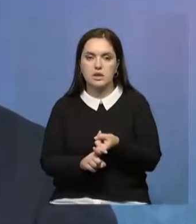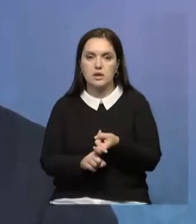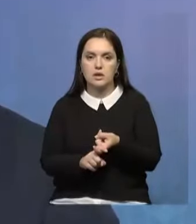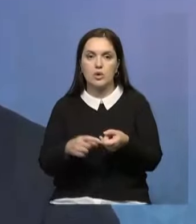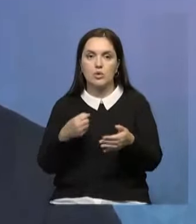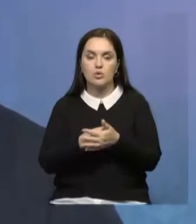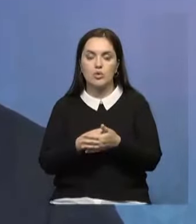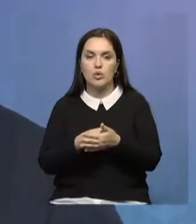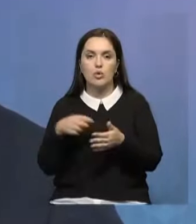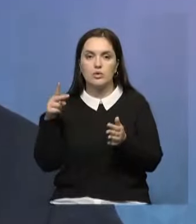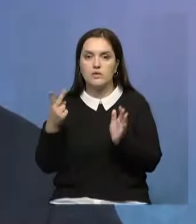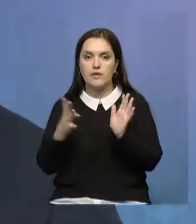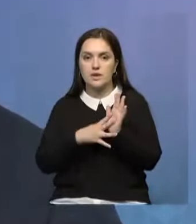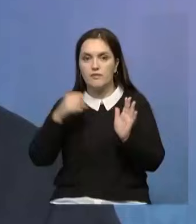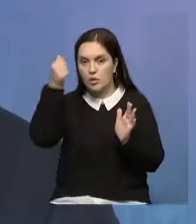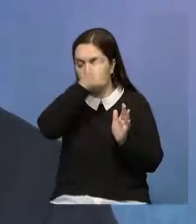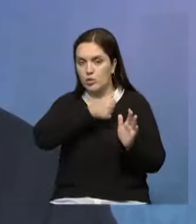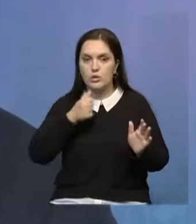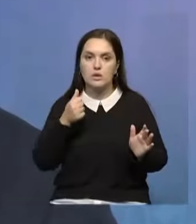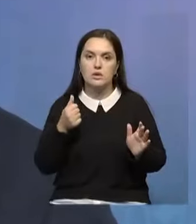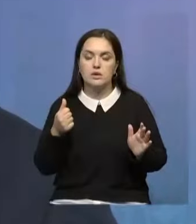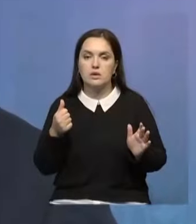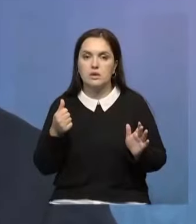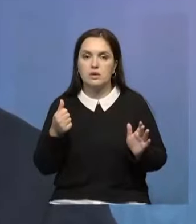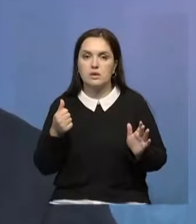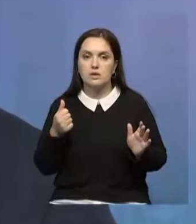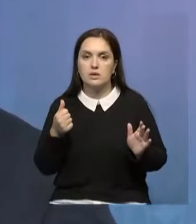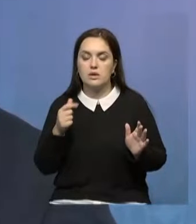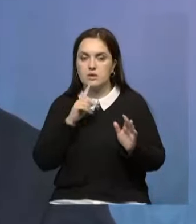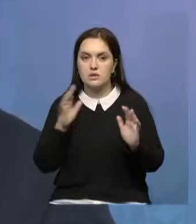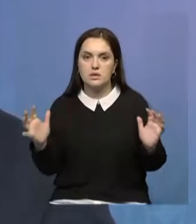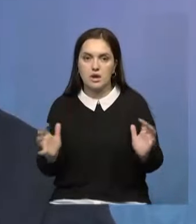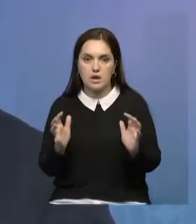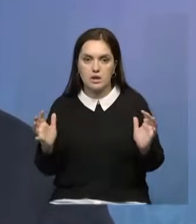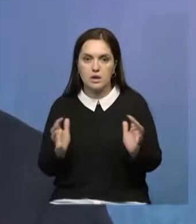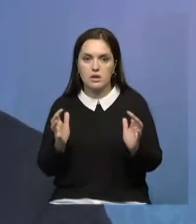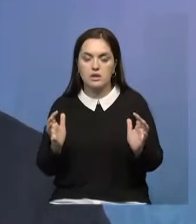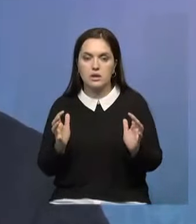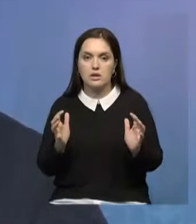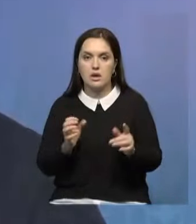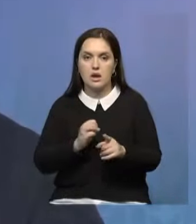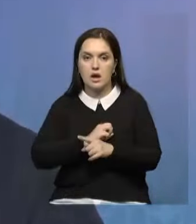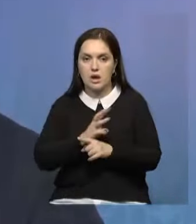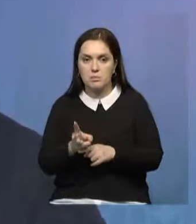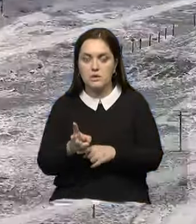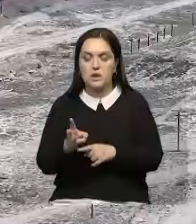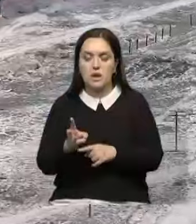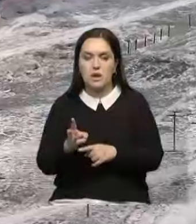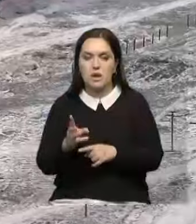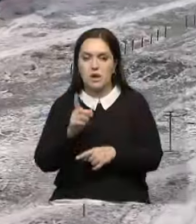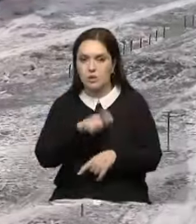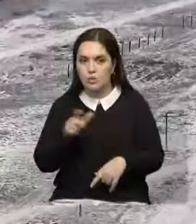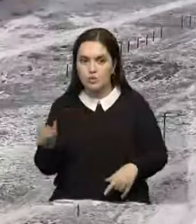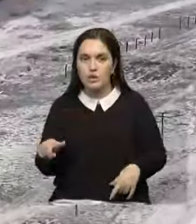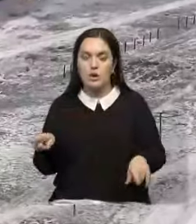до 2029 года поспособствует сохранению и обеспечению безопасности наших граждан. Не